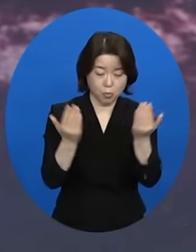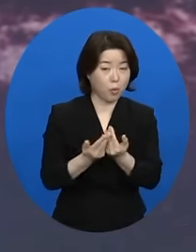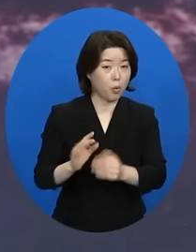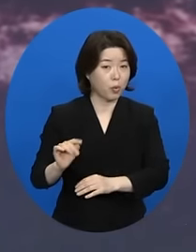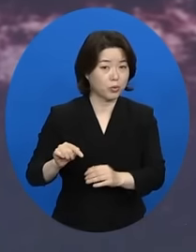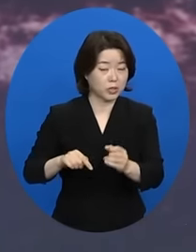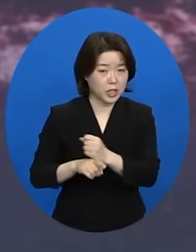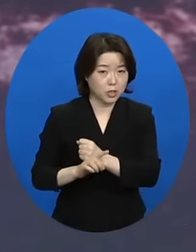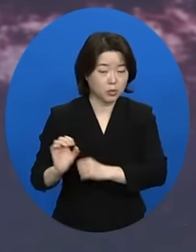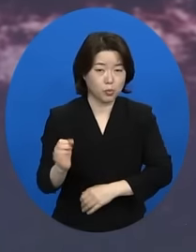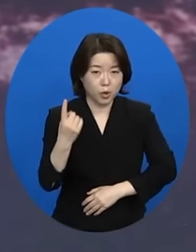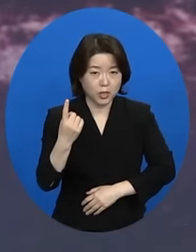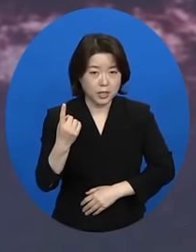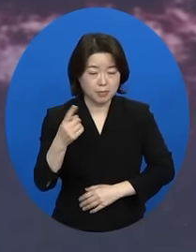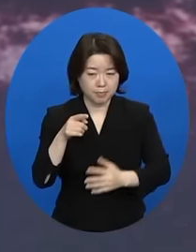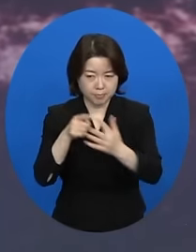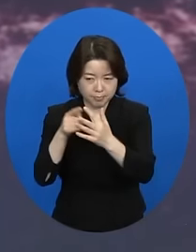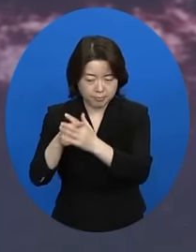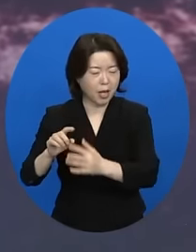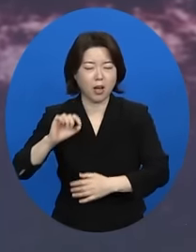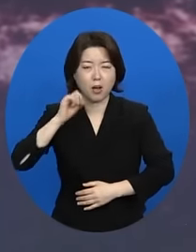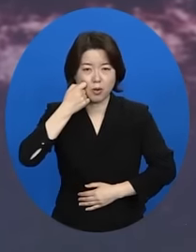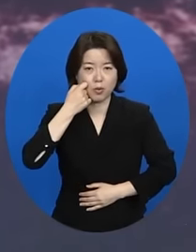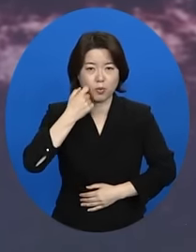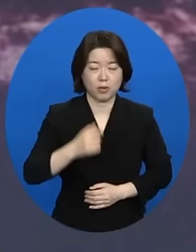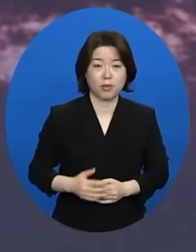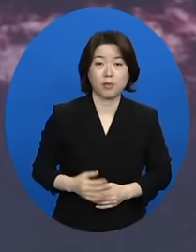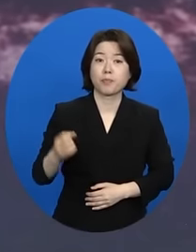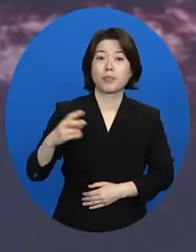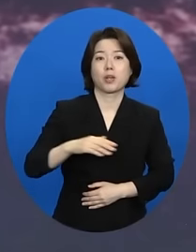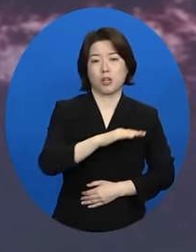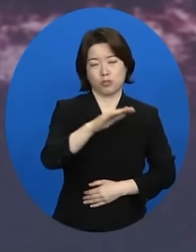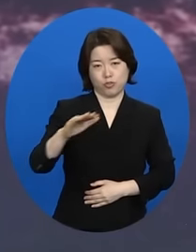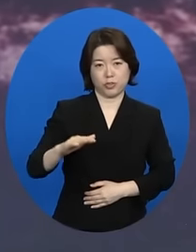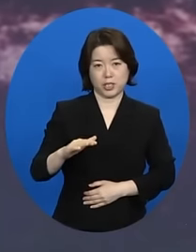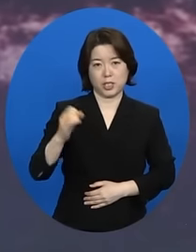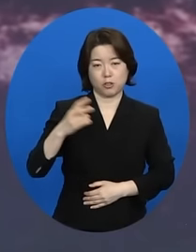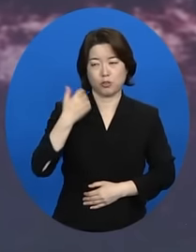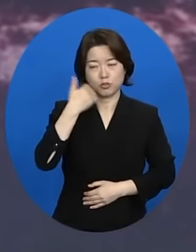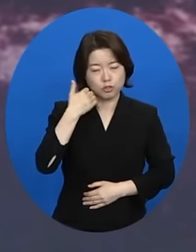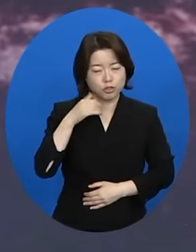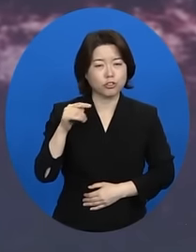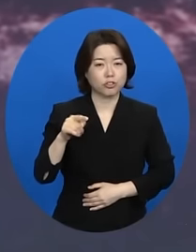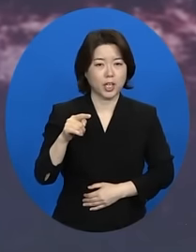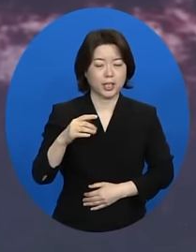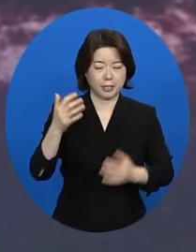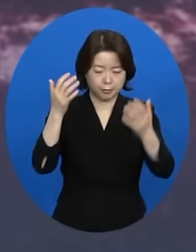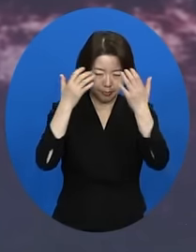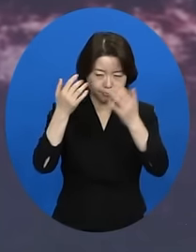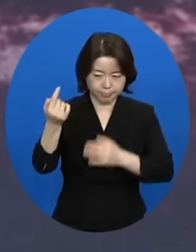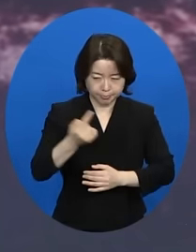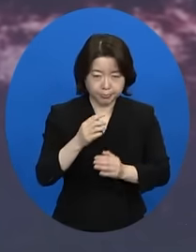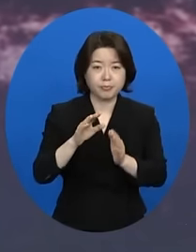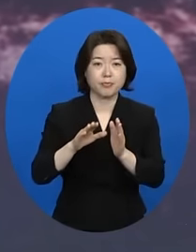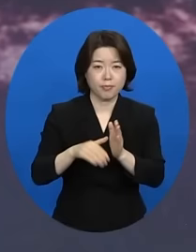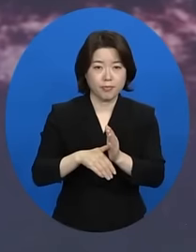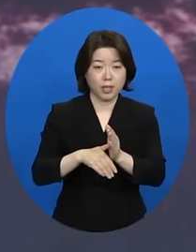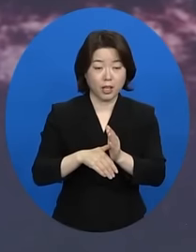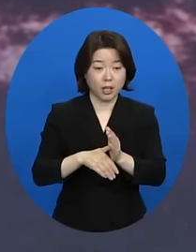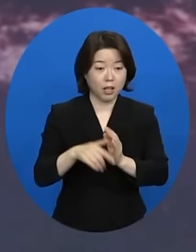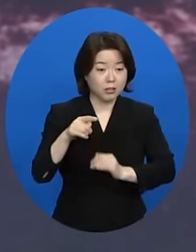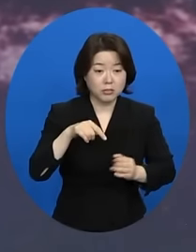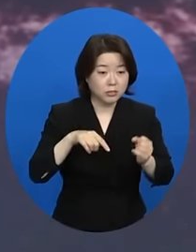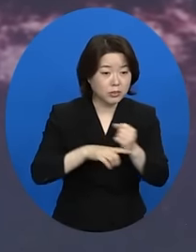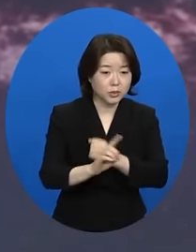알기는 참으로 어렵습니다. 또한 우리나 혹은 누군가에게 고통이 찾아왔을 때 섣불리 그